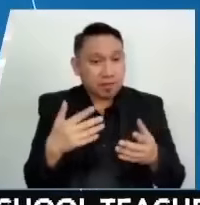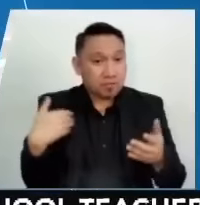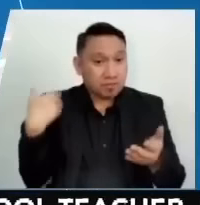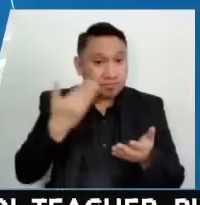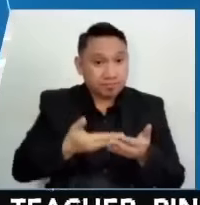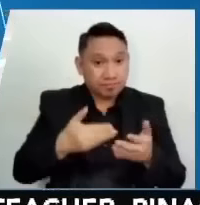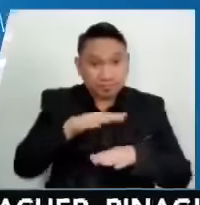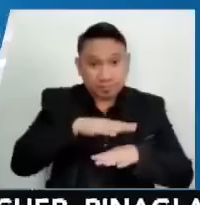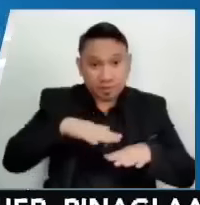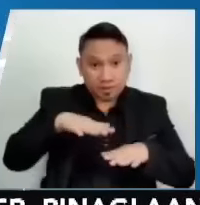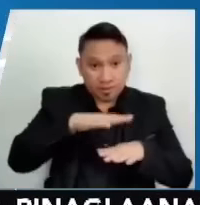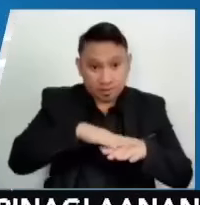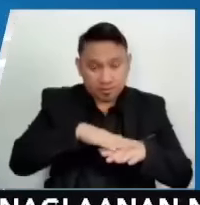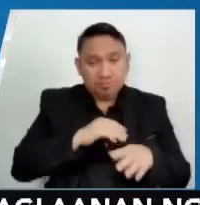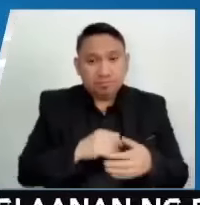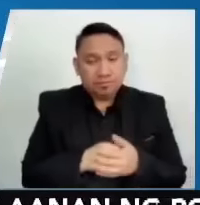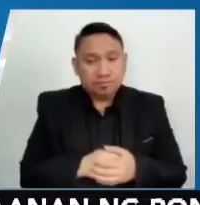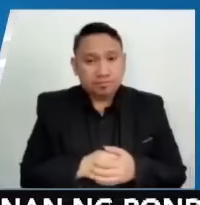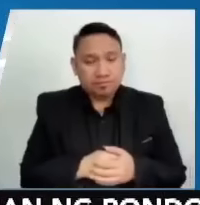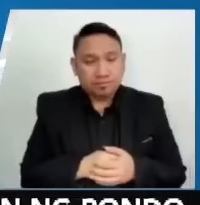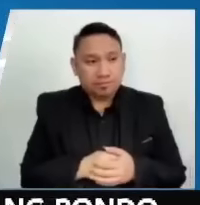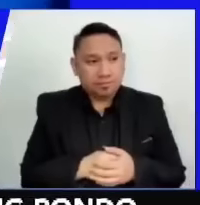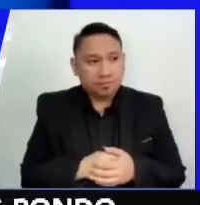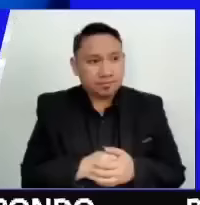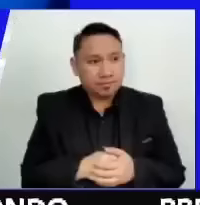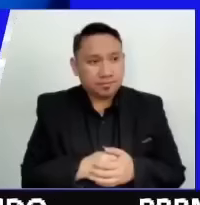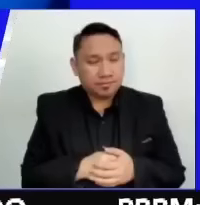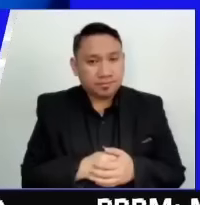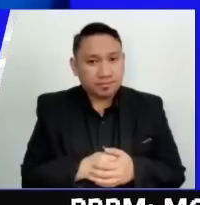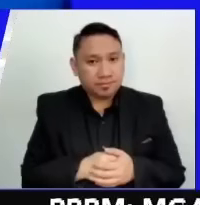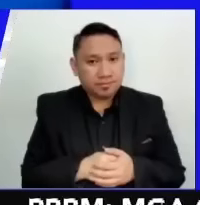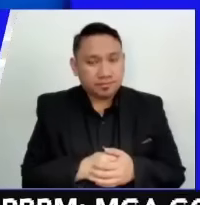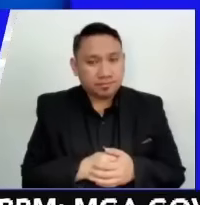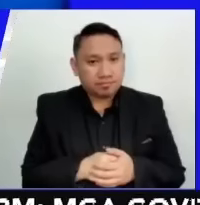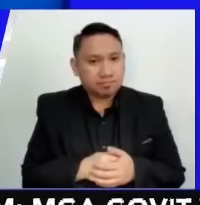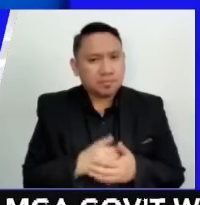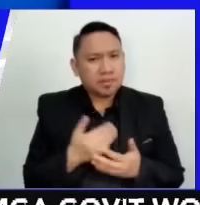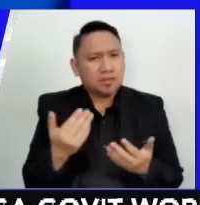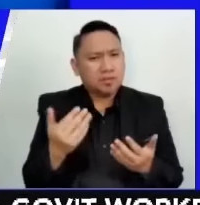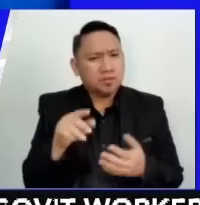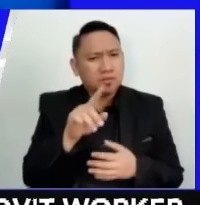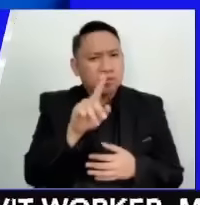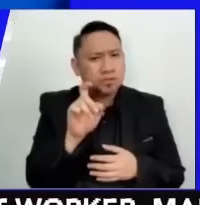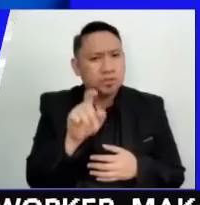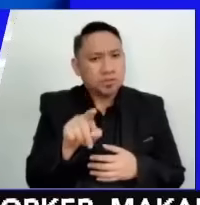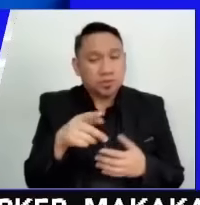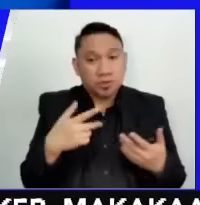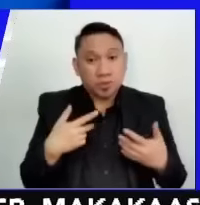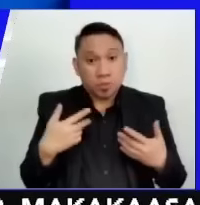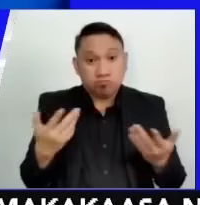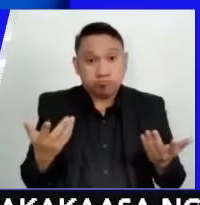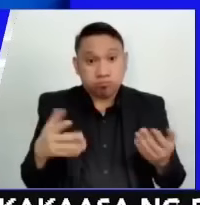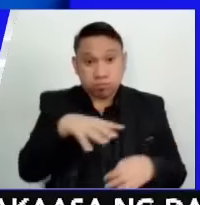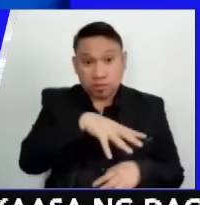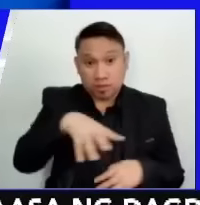bansa. Tama po ba, Ms. Veronica, na Cagayan Province po itong matinding hinahagupit ng bagyong